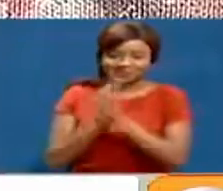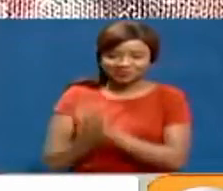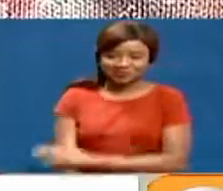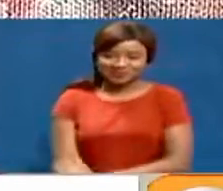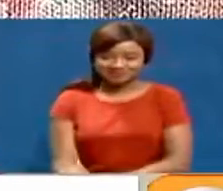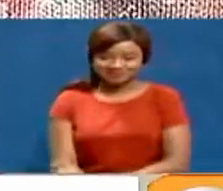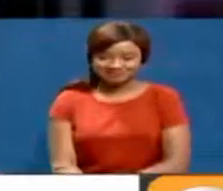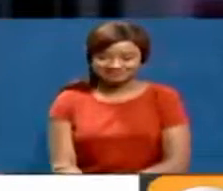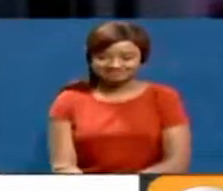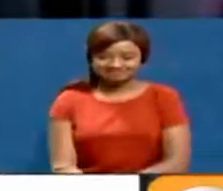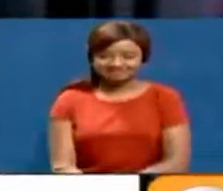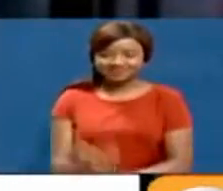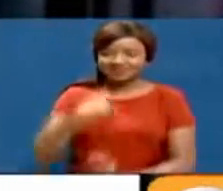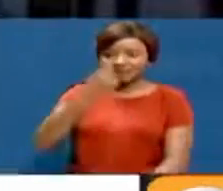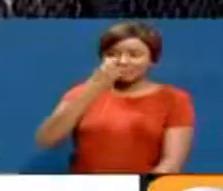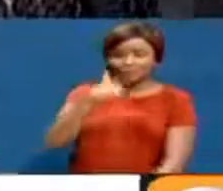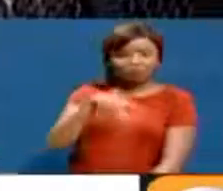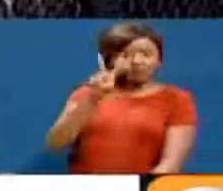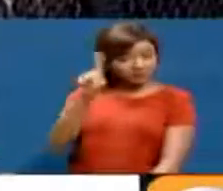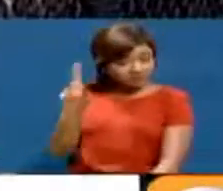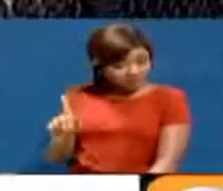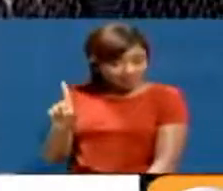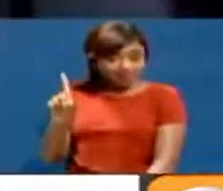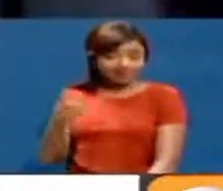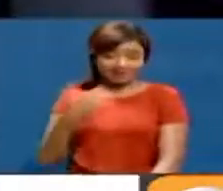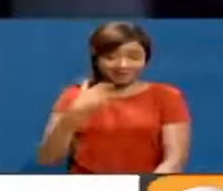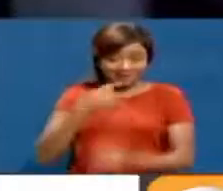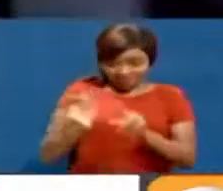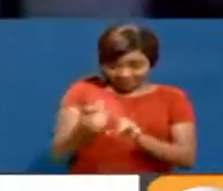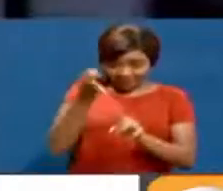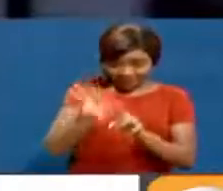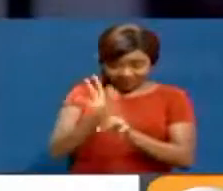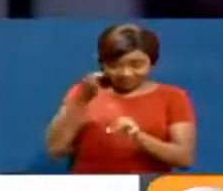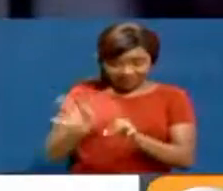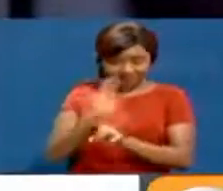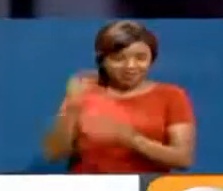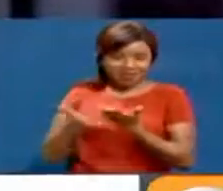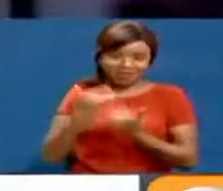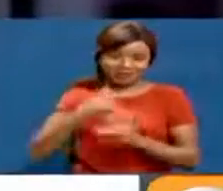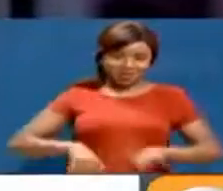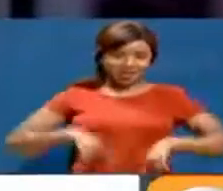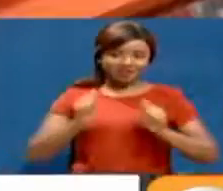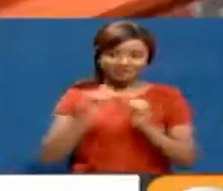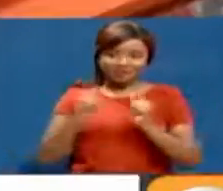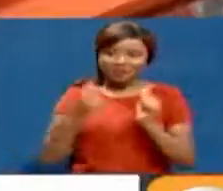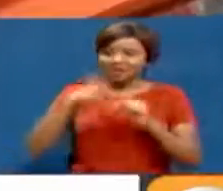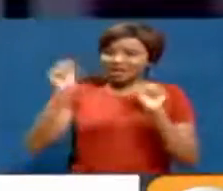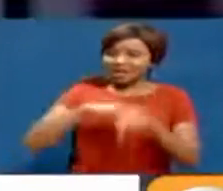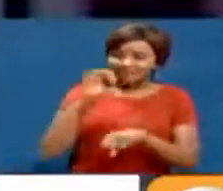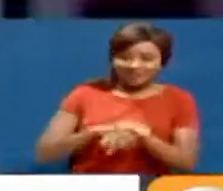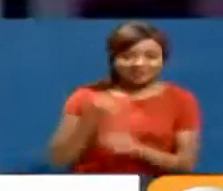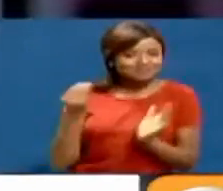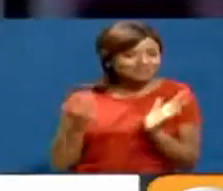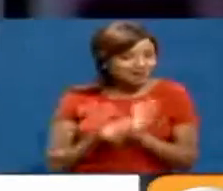bomba. Nina miaka 21. Kusonga hii wigi imenikimu sana kimaisha. Inanisaidia kupata